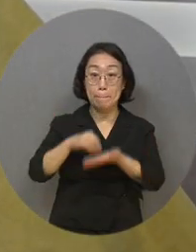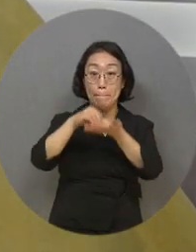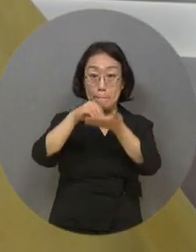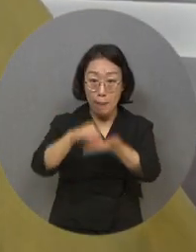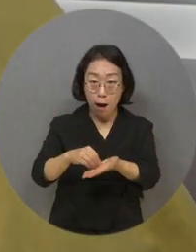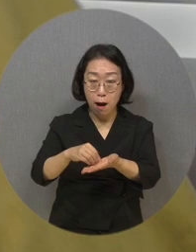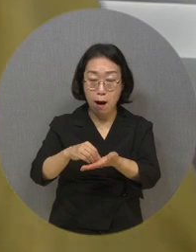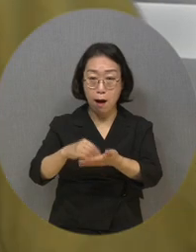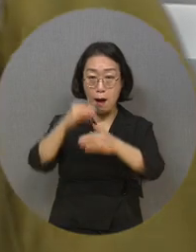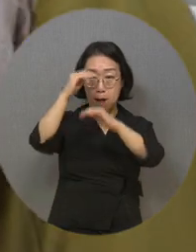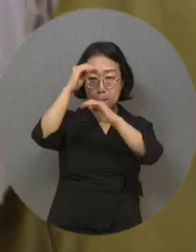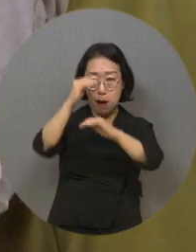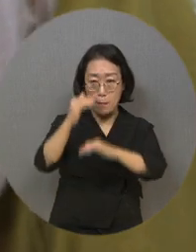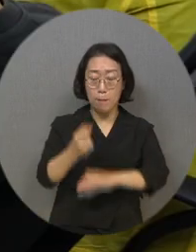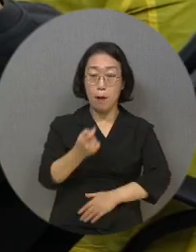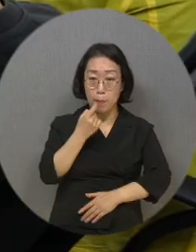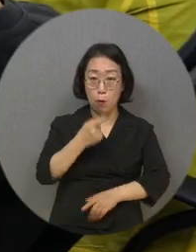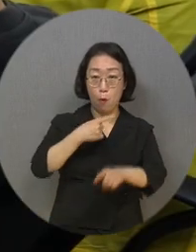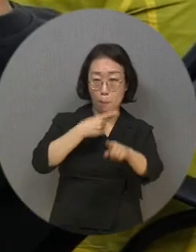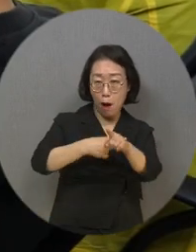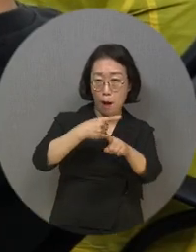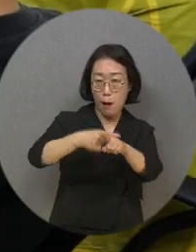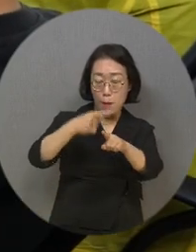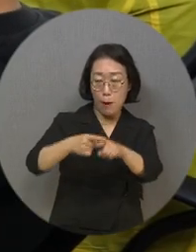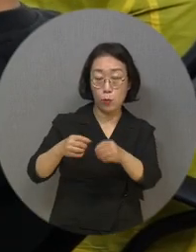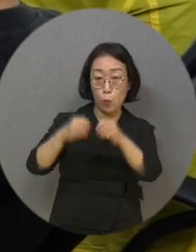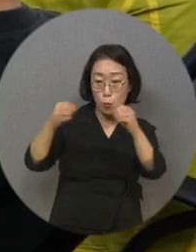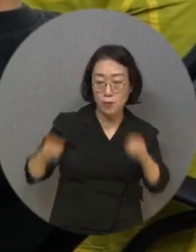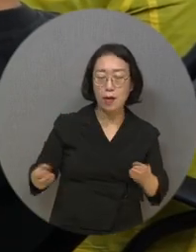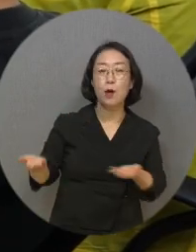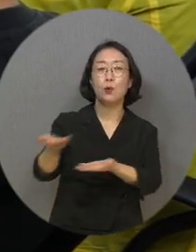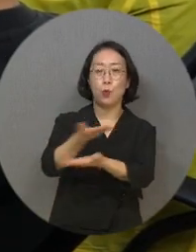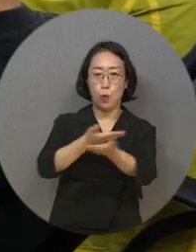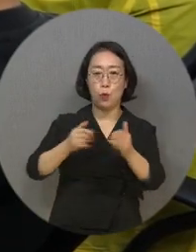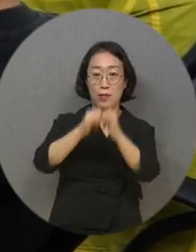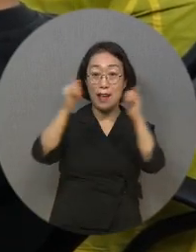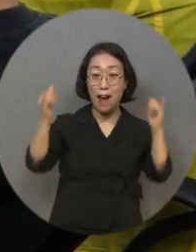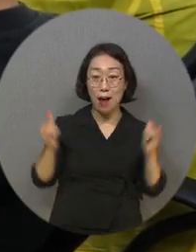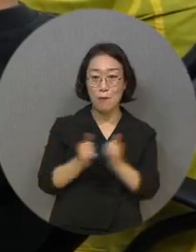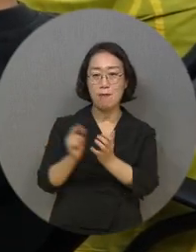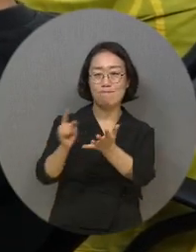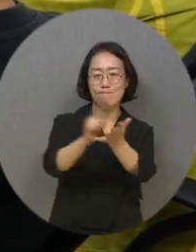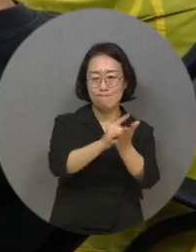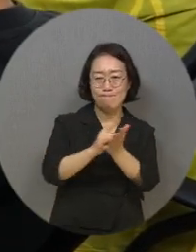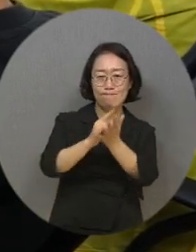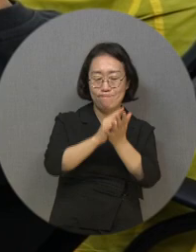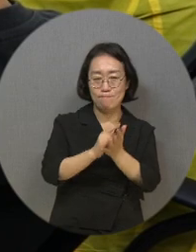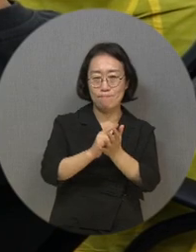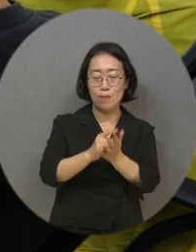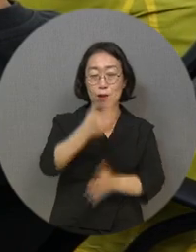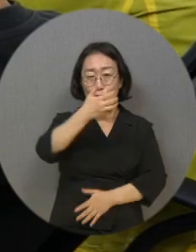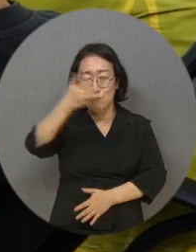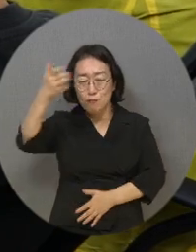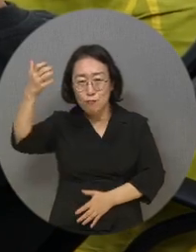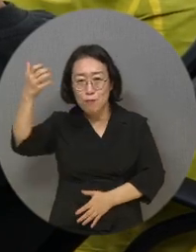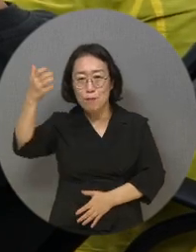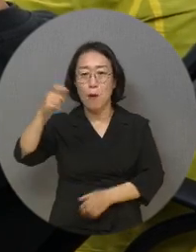교육을 통해 실력을 높이는 한편 동기들과의 교류로 사회활동도 강화하며 각자의 꿈을 향한 노력에